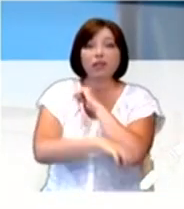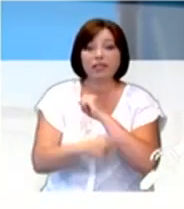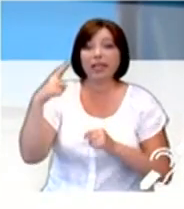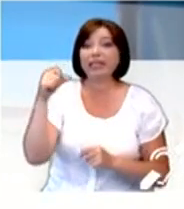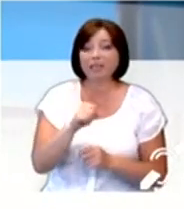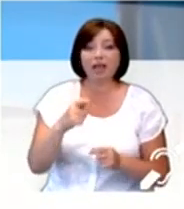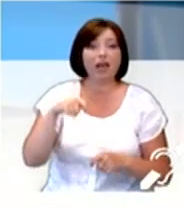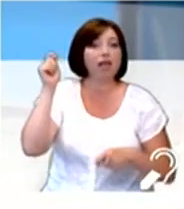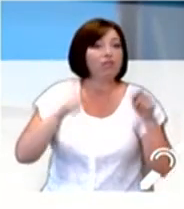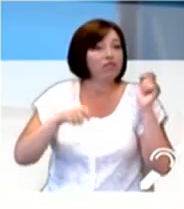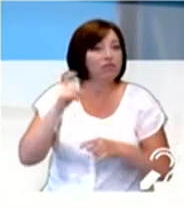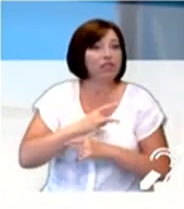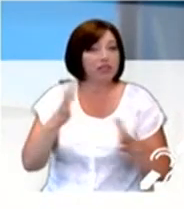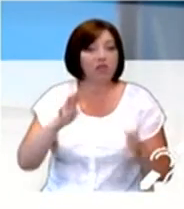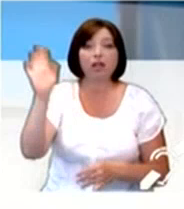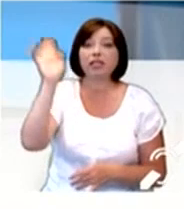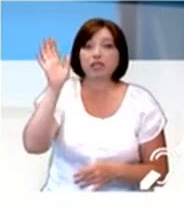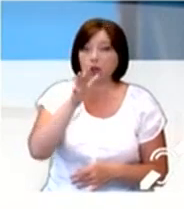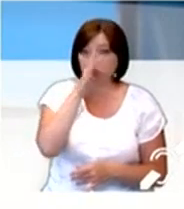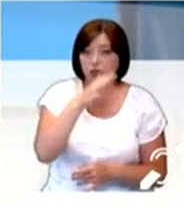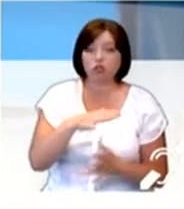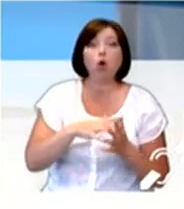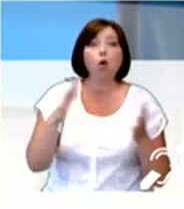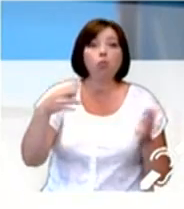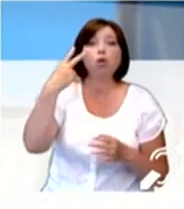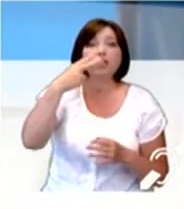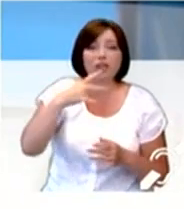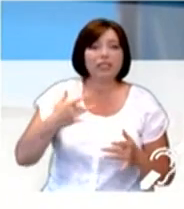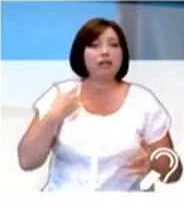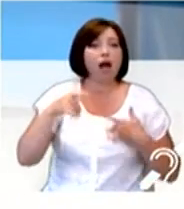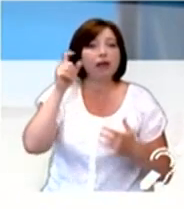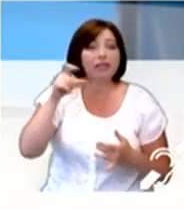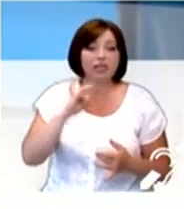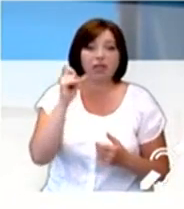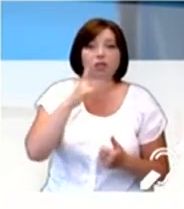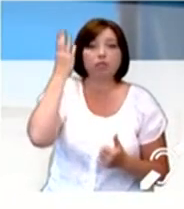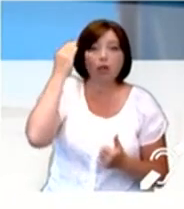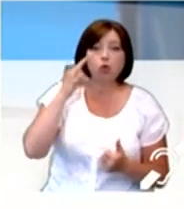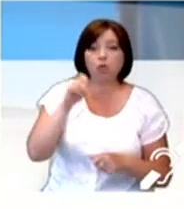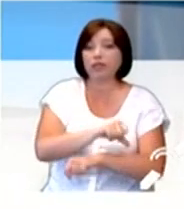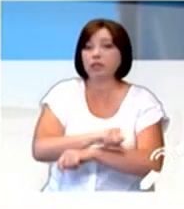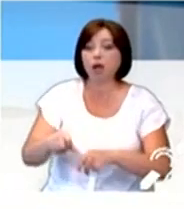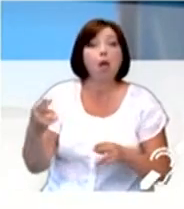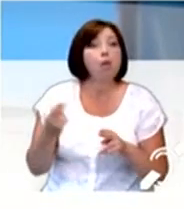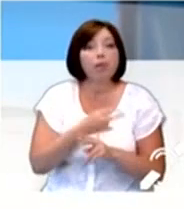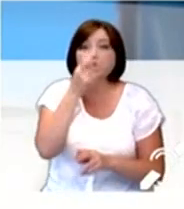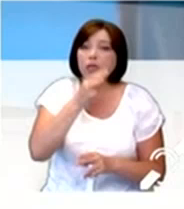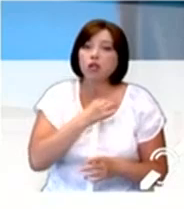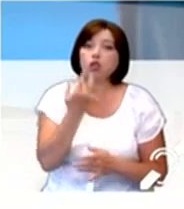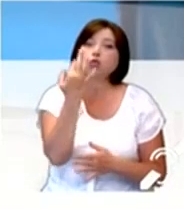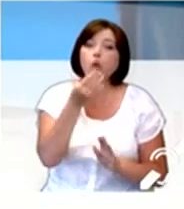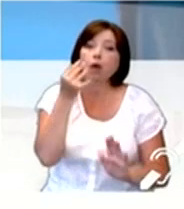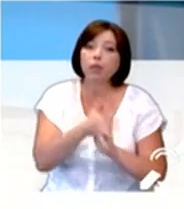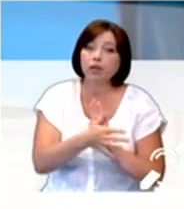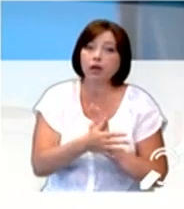săptămânii Festivalul Te salut Chișinău cu peste 20 de artiști din țară și de peste Hotare fără a preciza însă bugetul